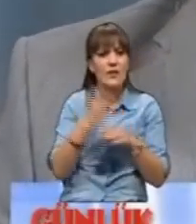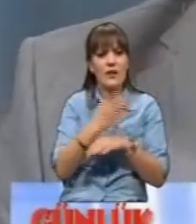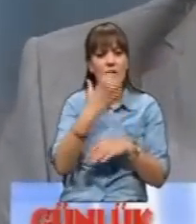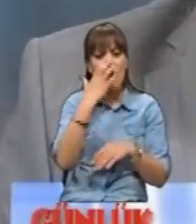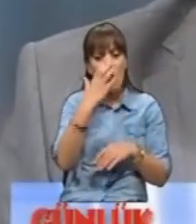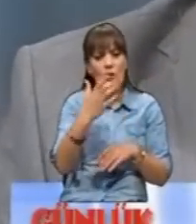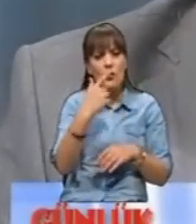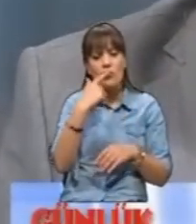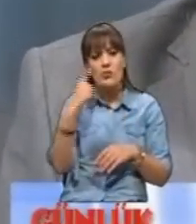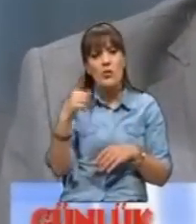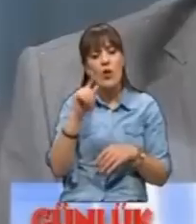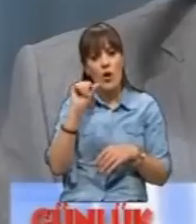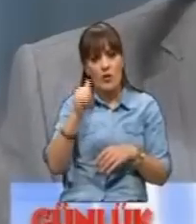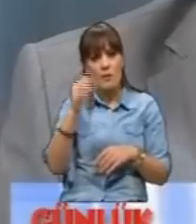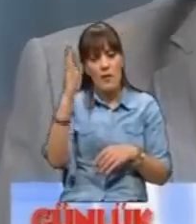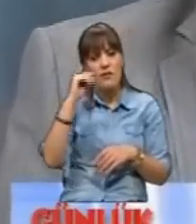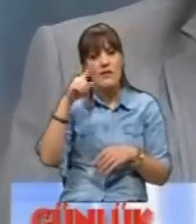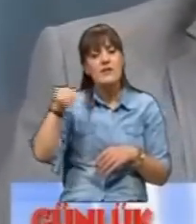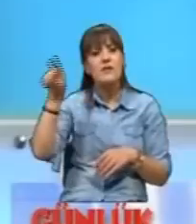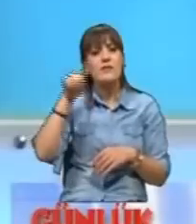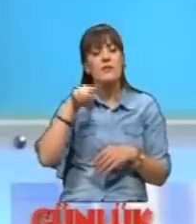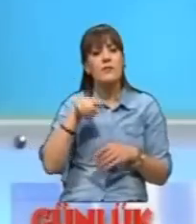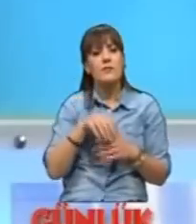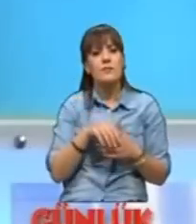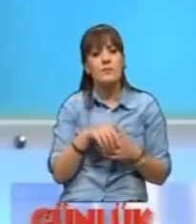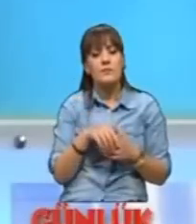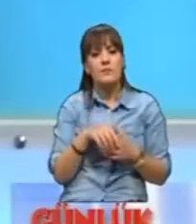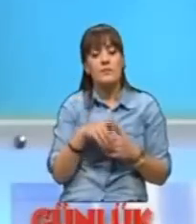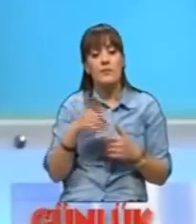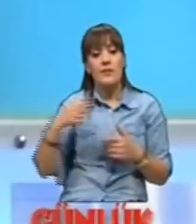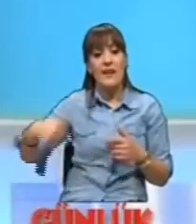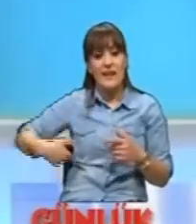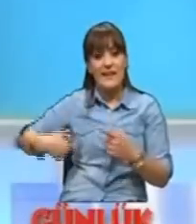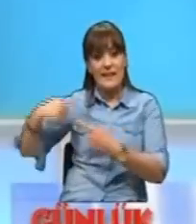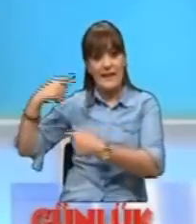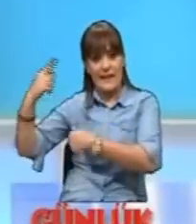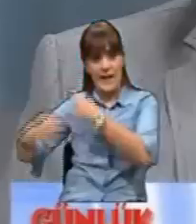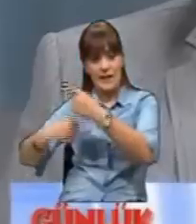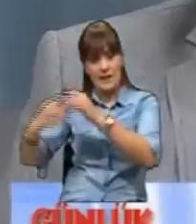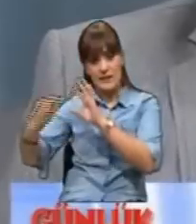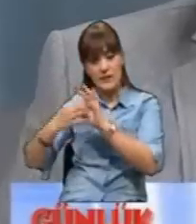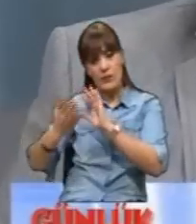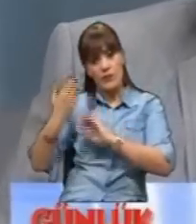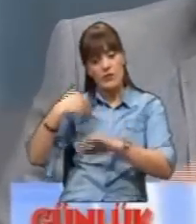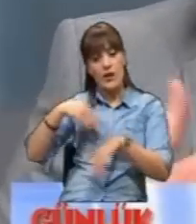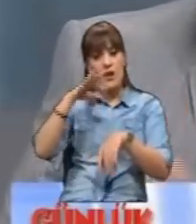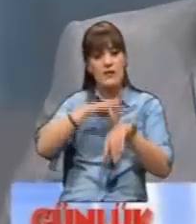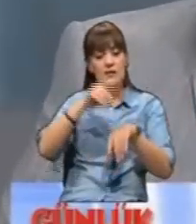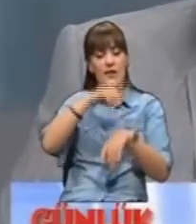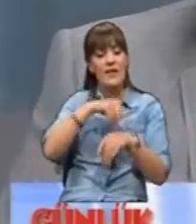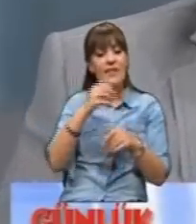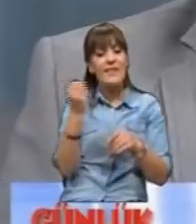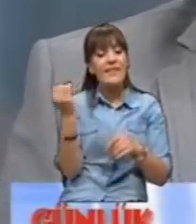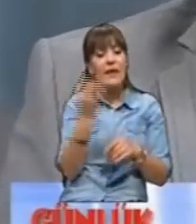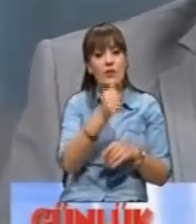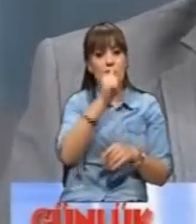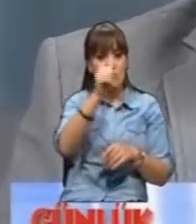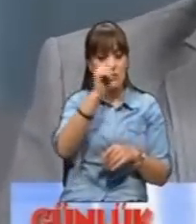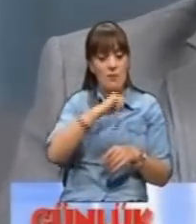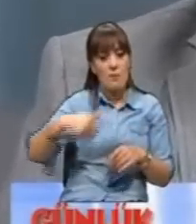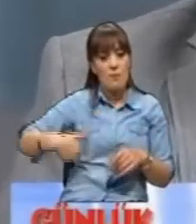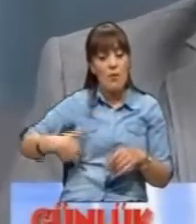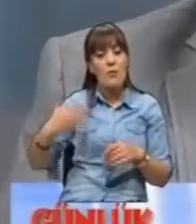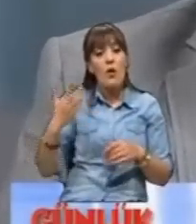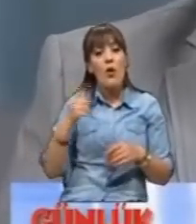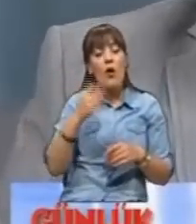isterseniz vurgulayın ki önemsesinler. Tabii. Şimdi diyaliz öncesi hastalarda ne kadar su içersek böbreklerimiz